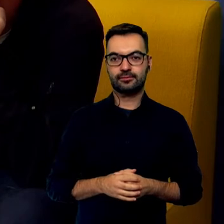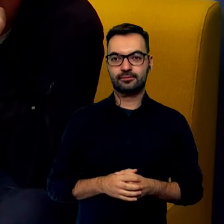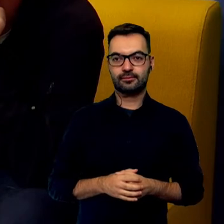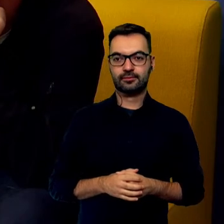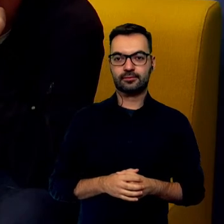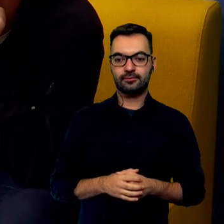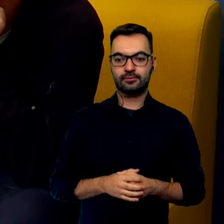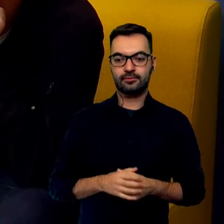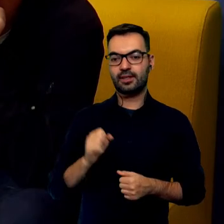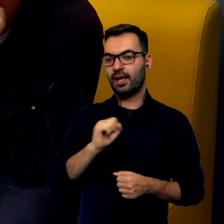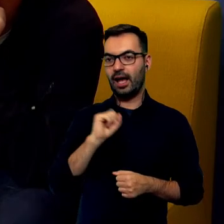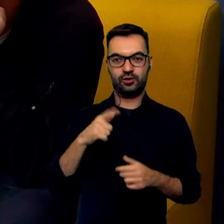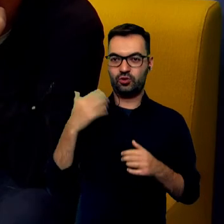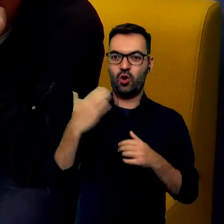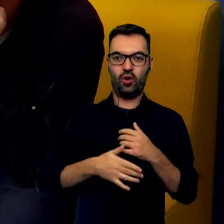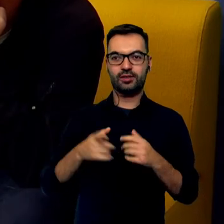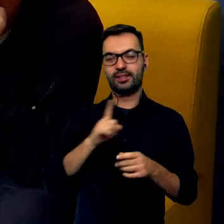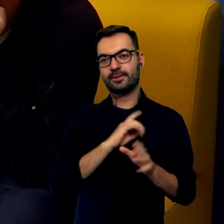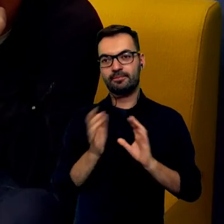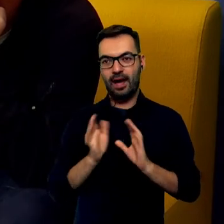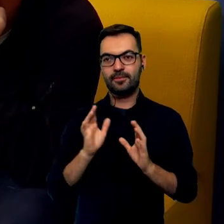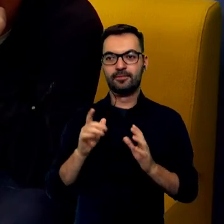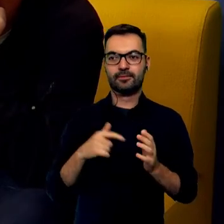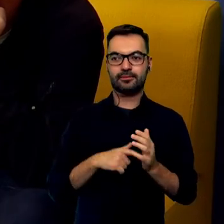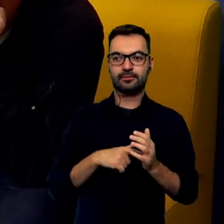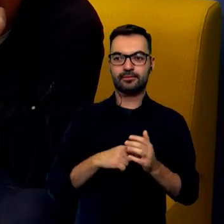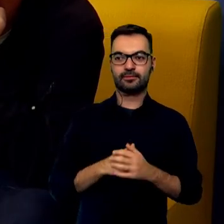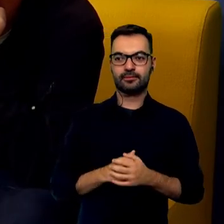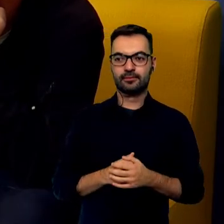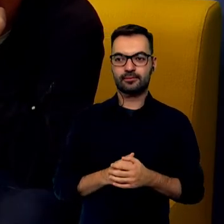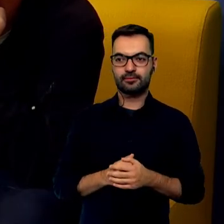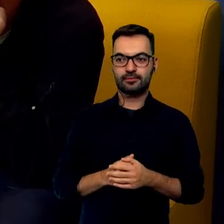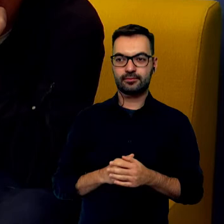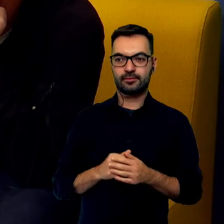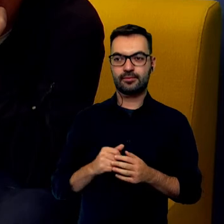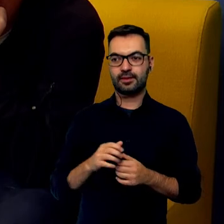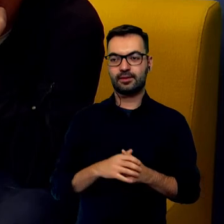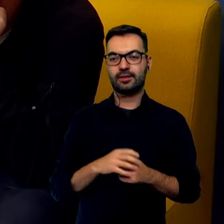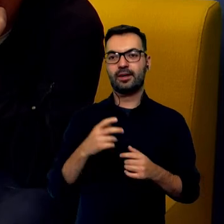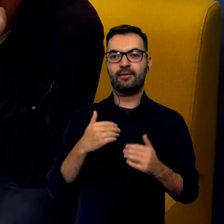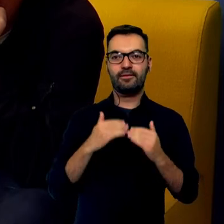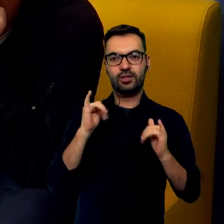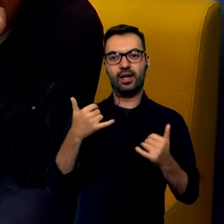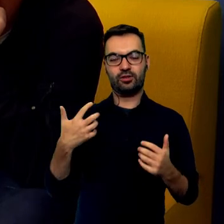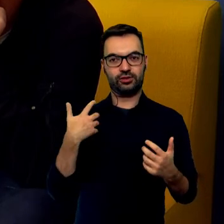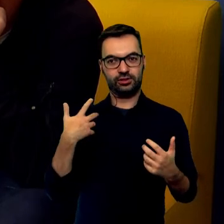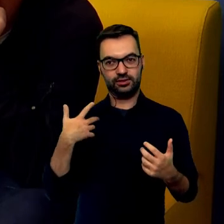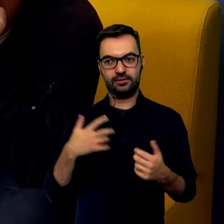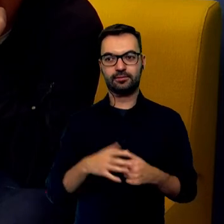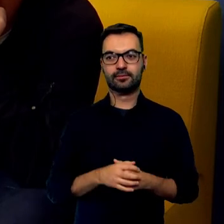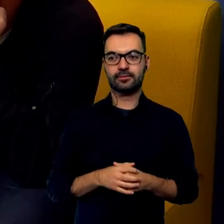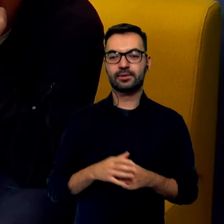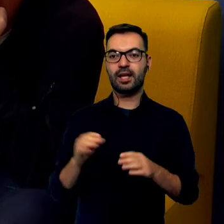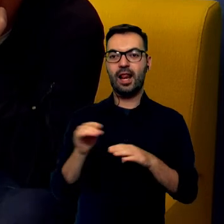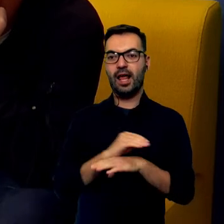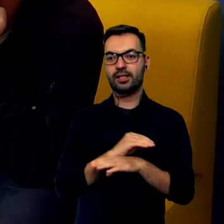do tych ostatnich chwil dbając o ten, jak to Jan nazywał, high quality of life i o to leczenie